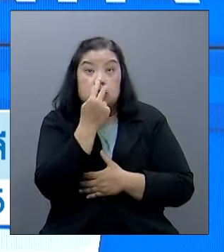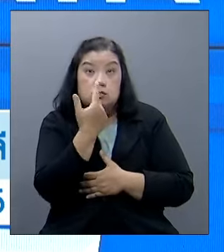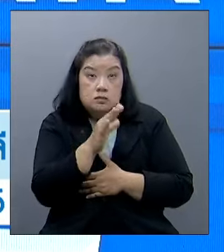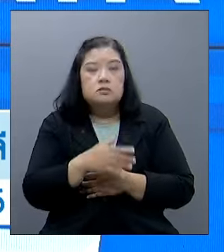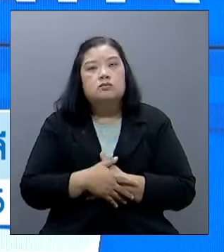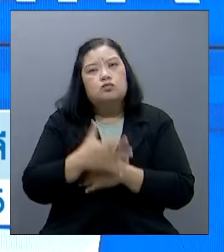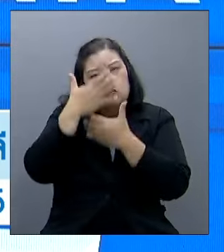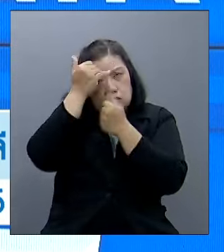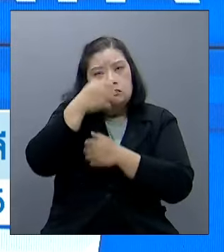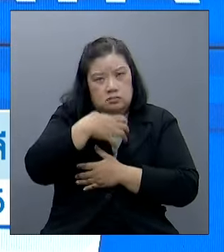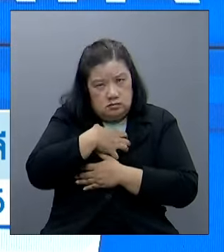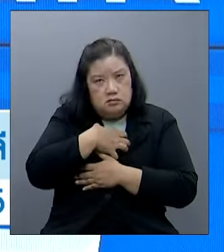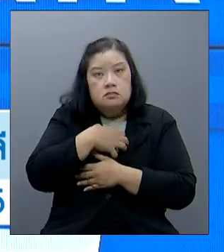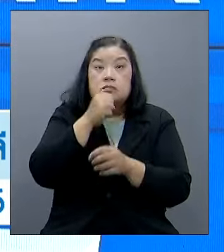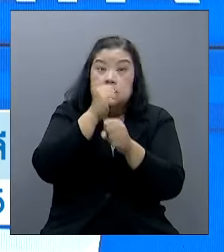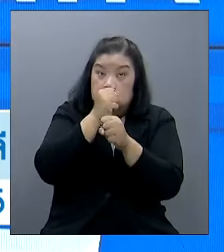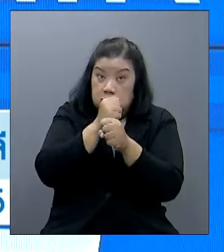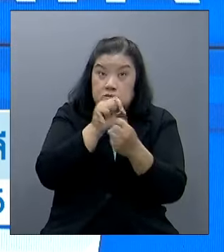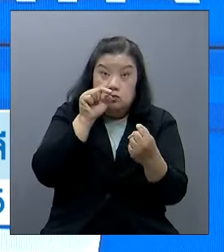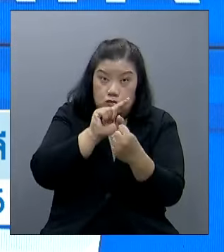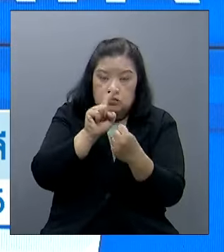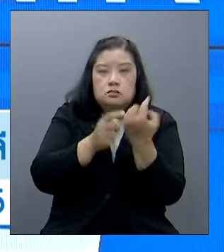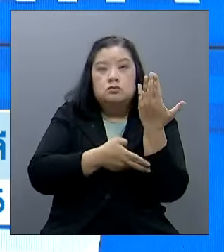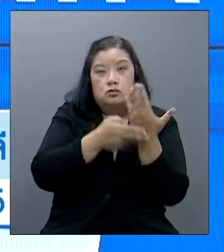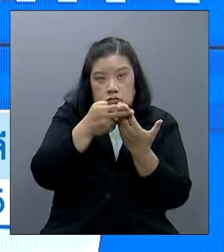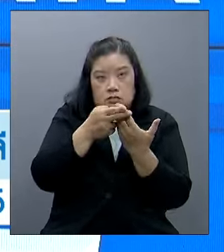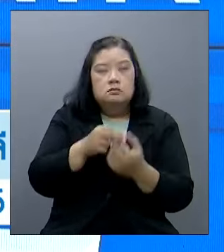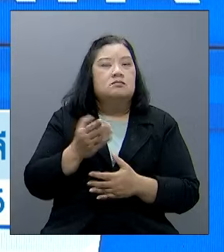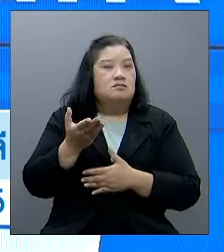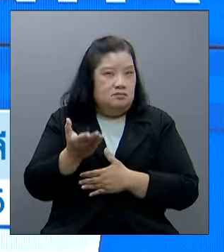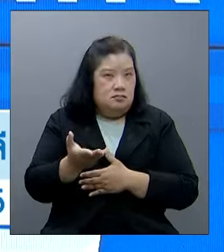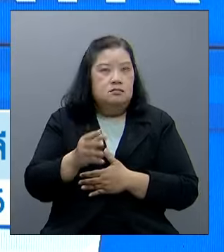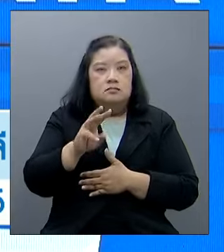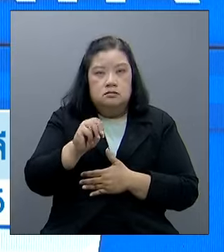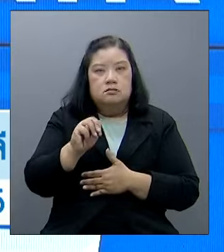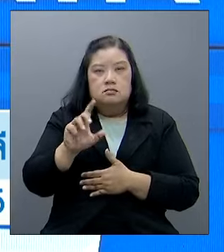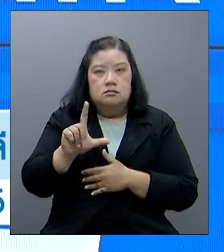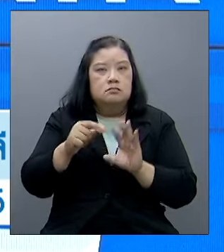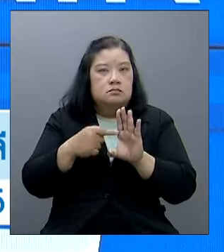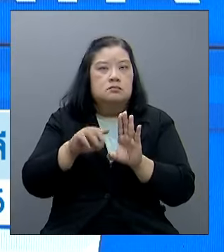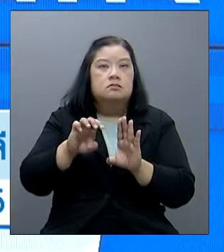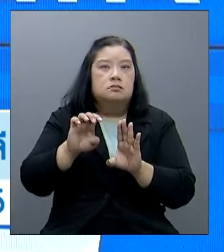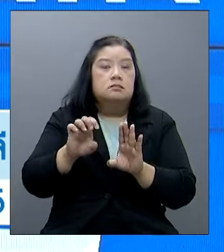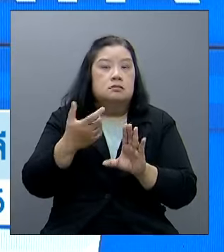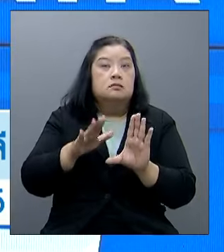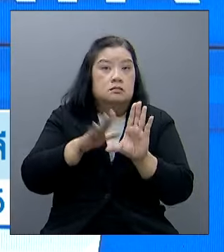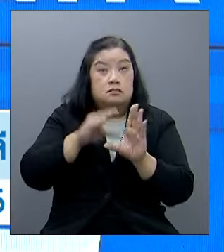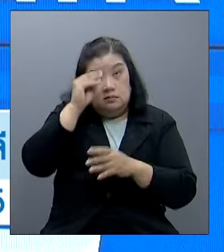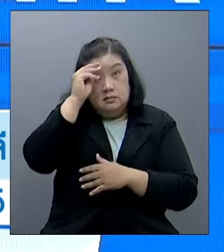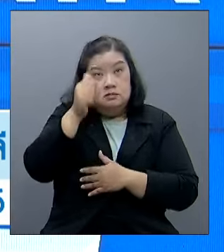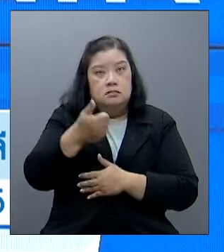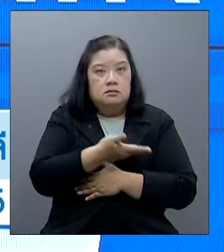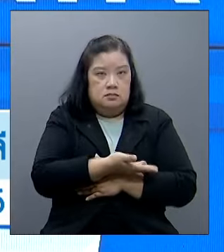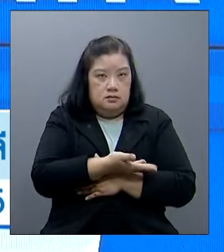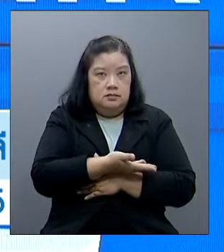จนะคะอยากเรียนรู้งานด้านการโรงแรมค่ะที่พี่มาลี Hospitality Training Center สามารถติดต่อสมัครเรียนได้เลยตามช่องทาง